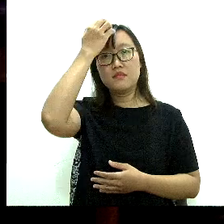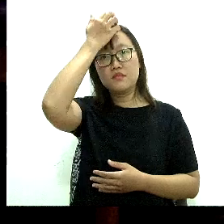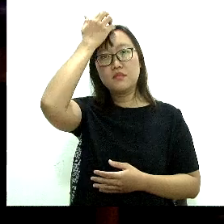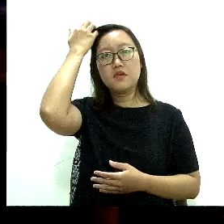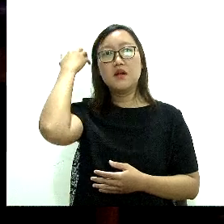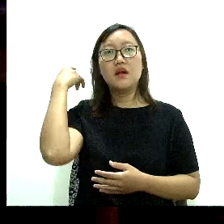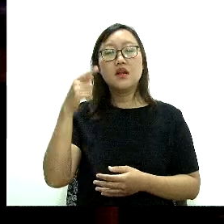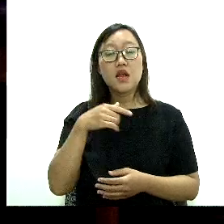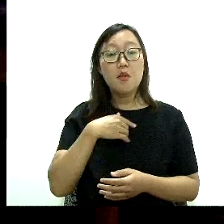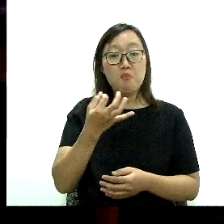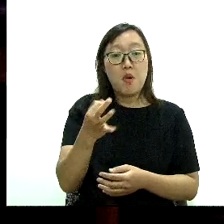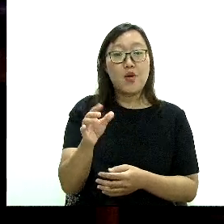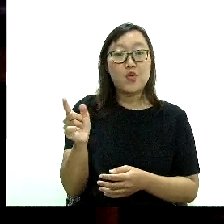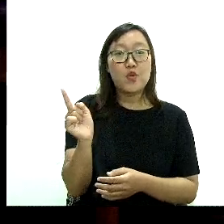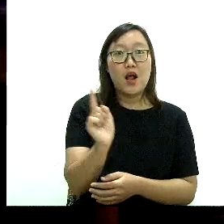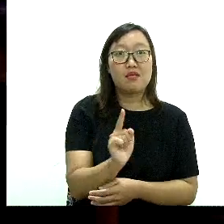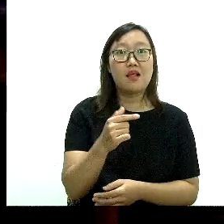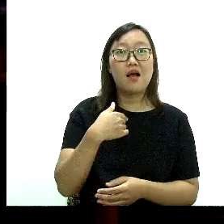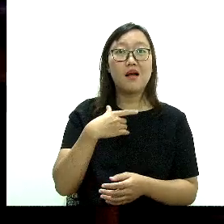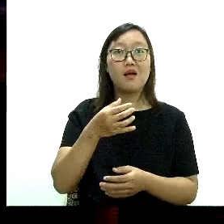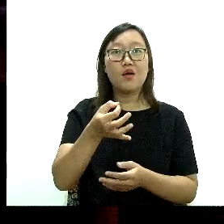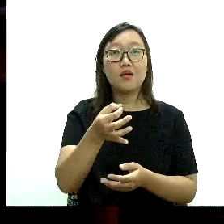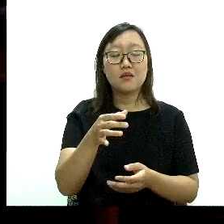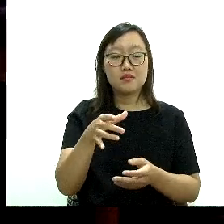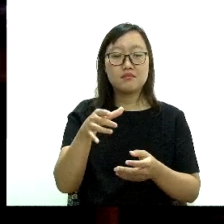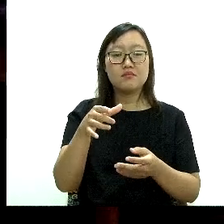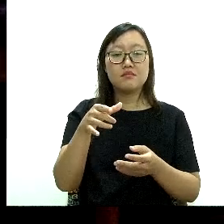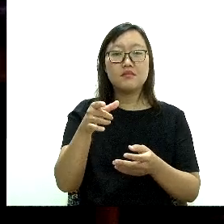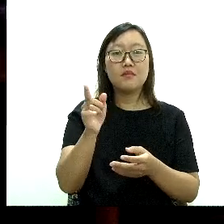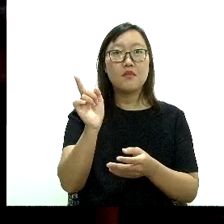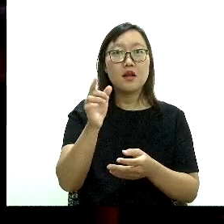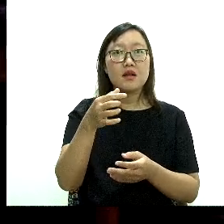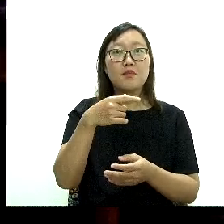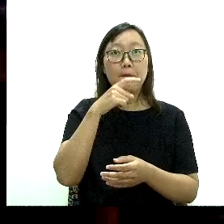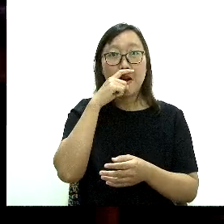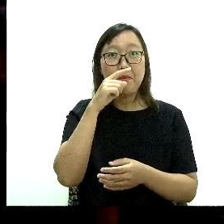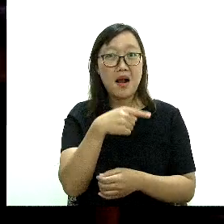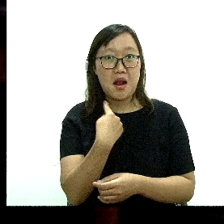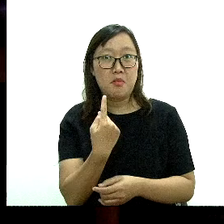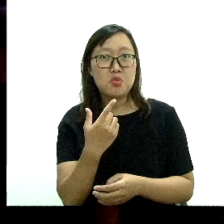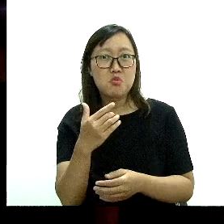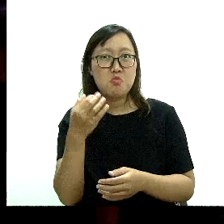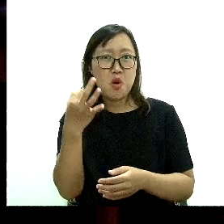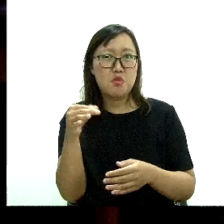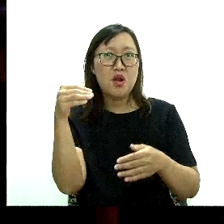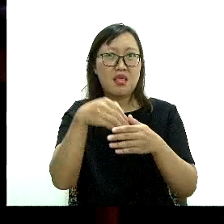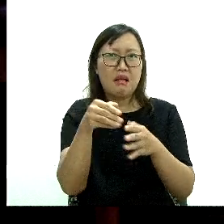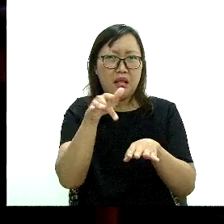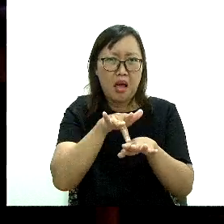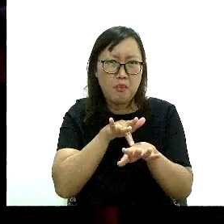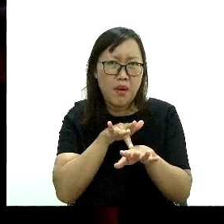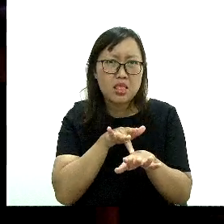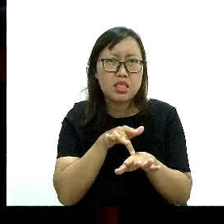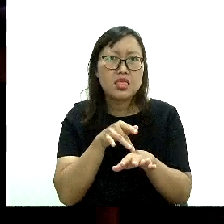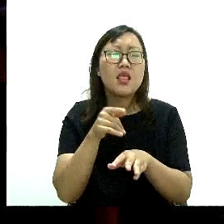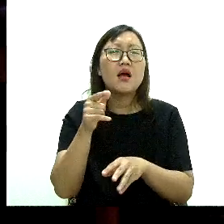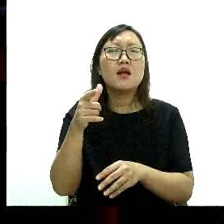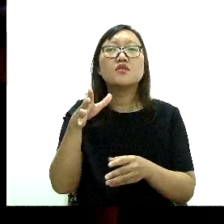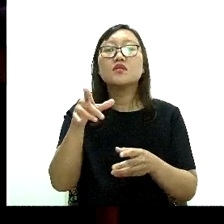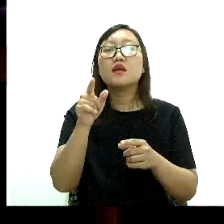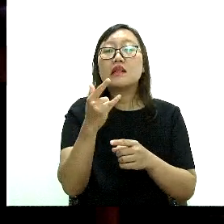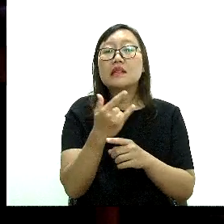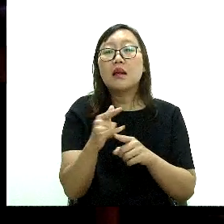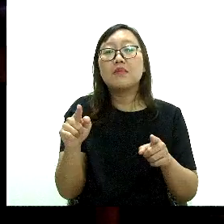semua mendapat berkat yang sama. Dan itulah di hadapan Allah. Ketika orang mempunyai komitmen dan iman,